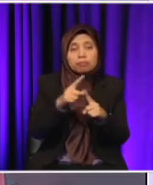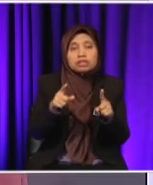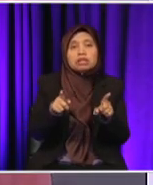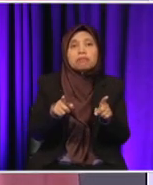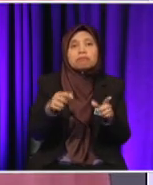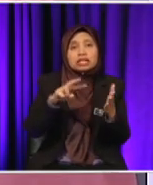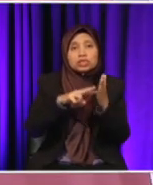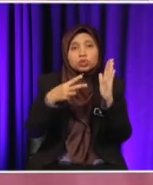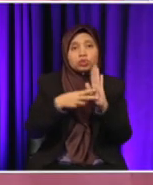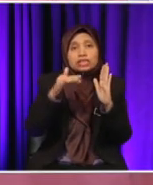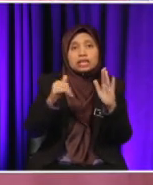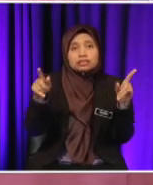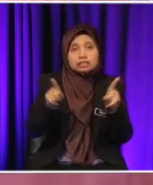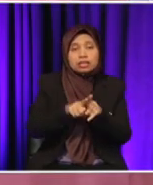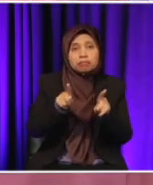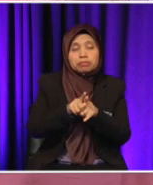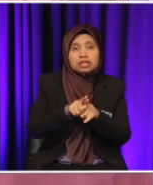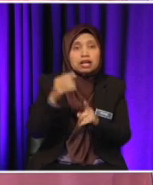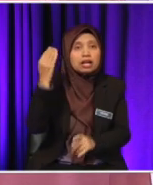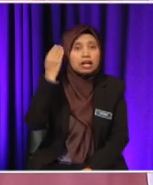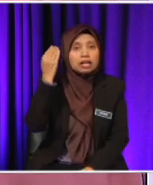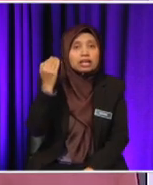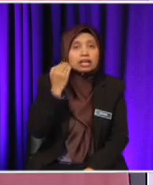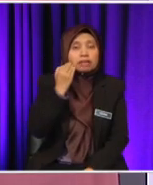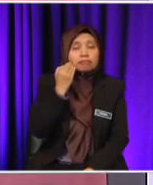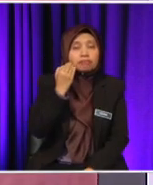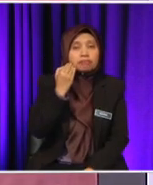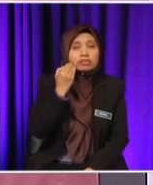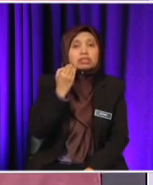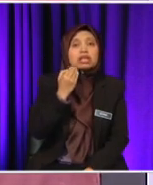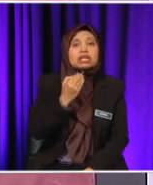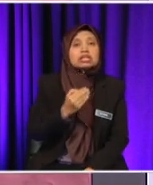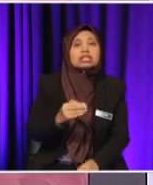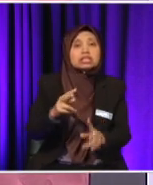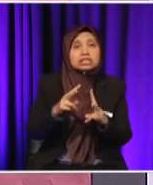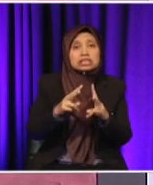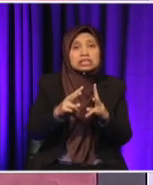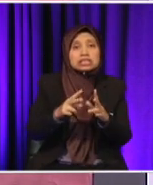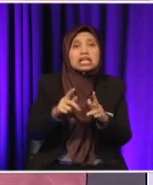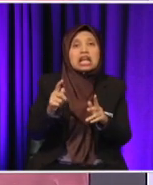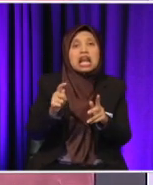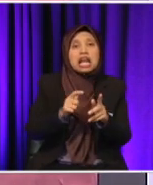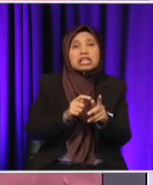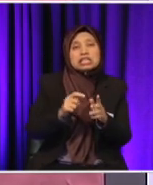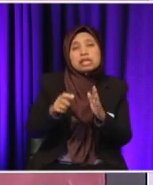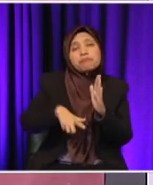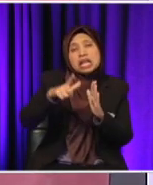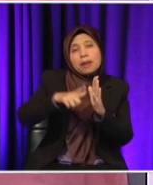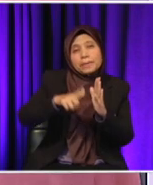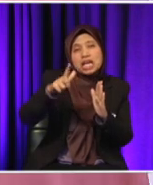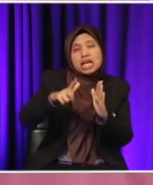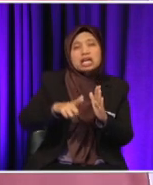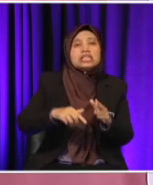masuknya sama di sini seorang Hakim ketika tidak kapegom itu agak ketahuan jadi diteguh kita adaptasi